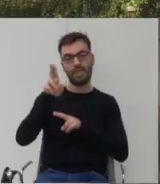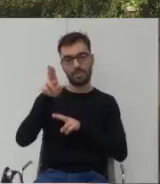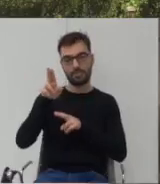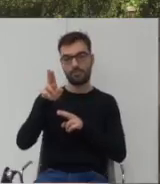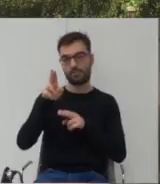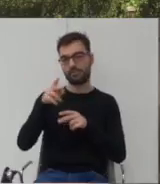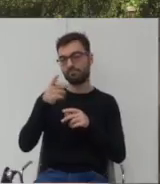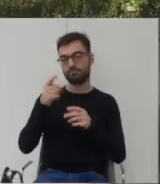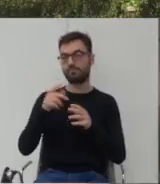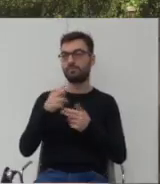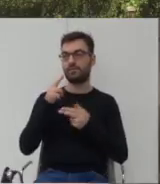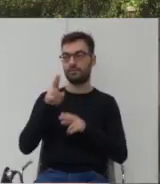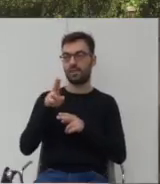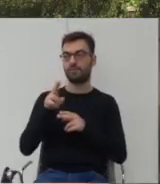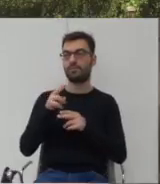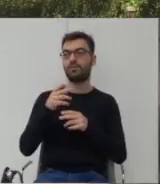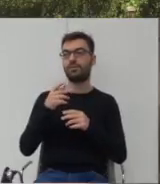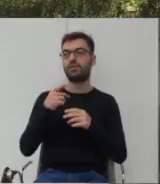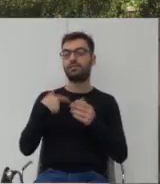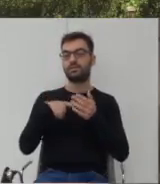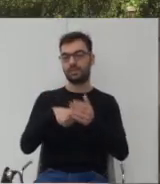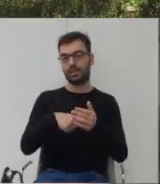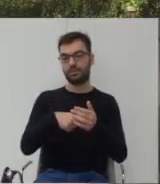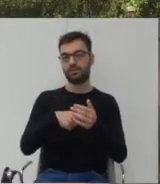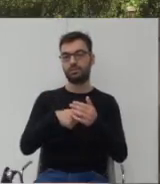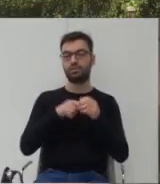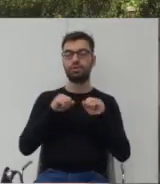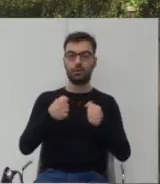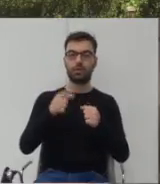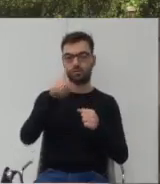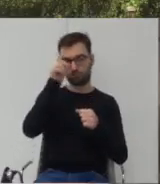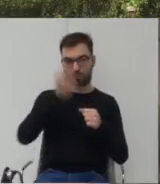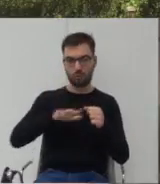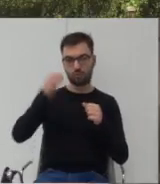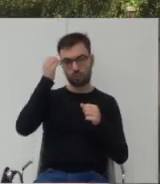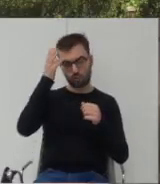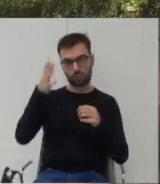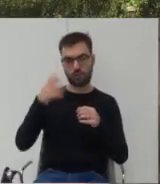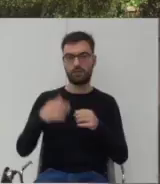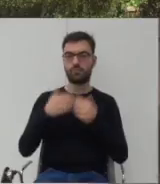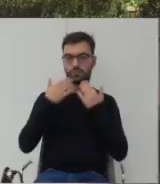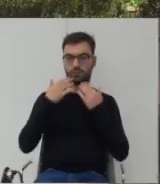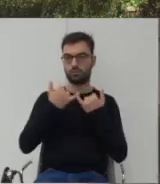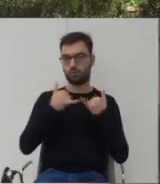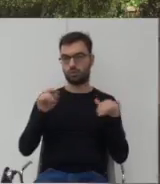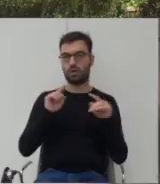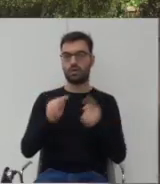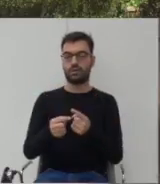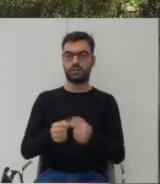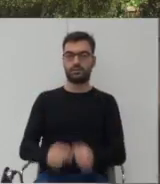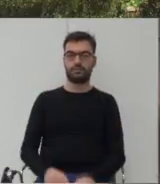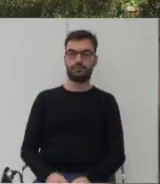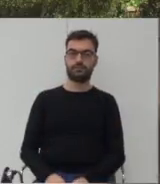wynajmowanych, dzierżawionych od miasta na działalność społeczną, kulturalną przez różne organizacje. Między innymi